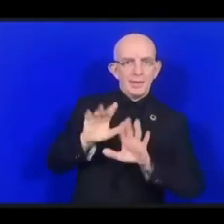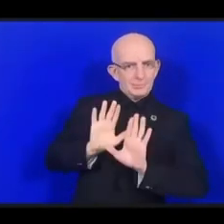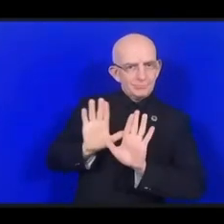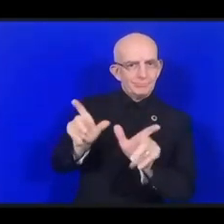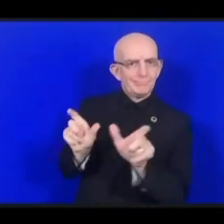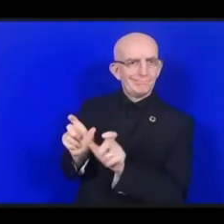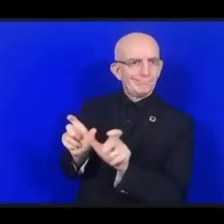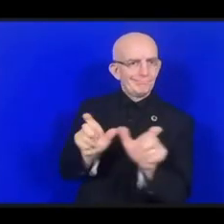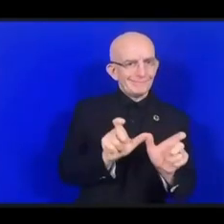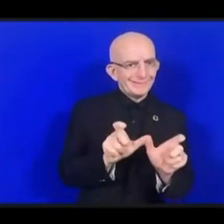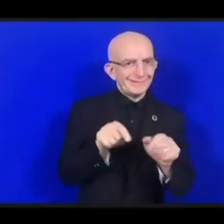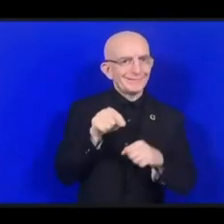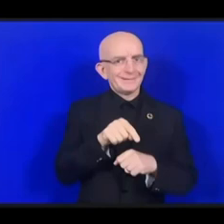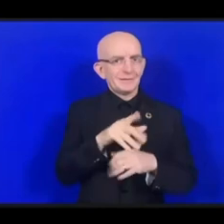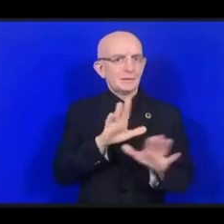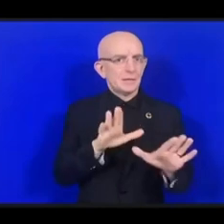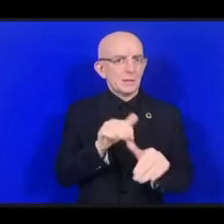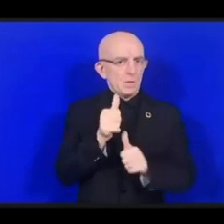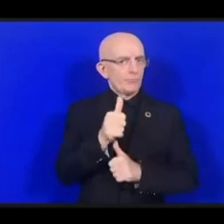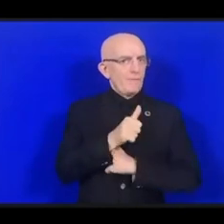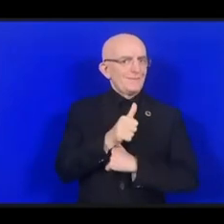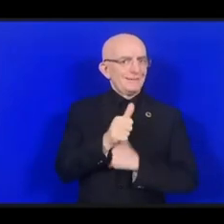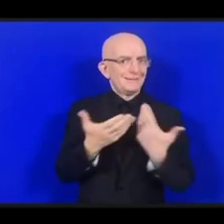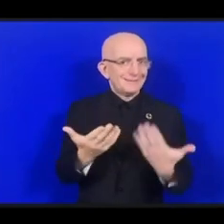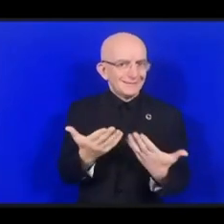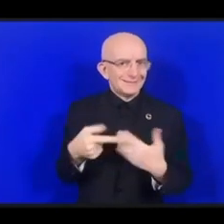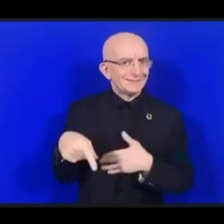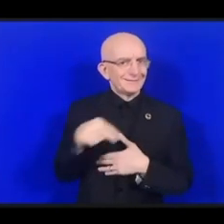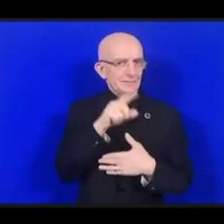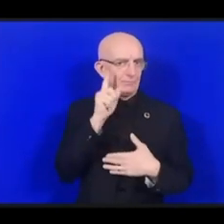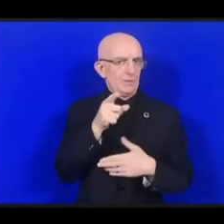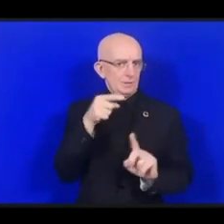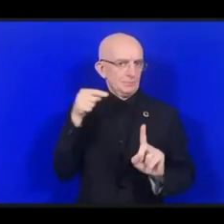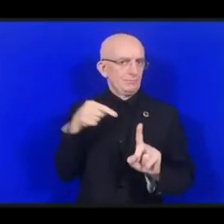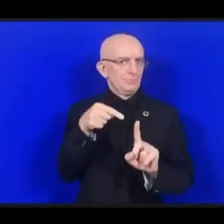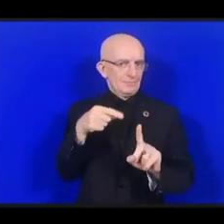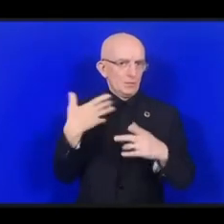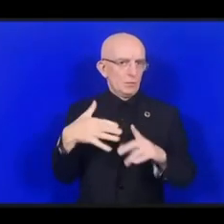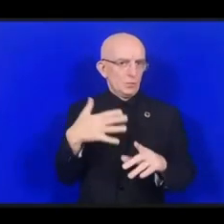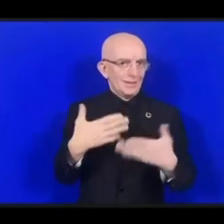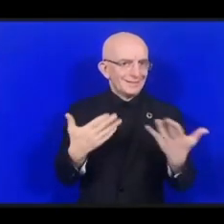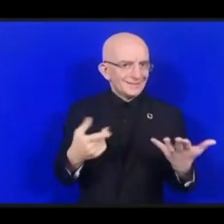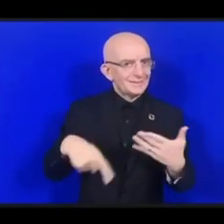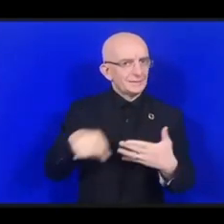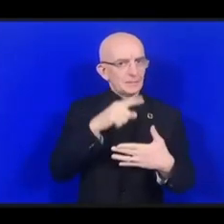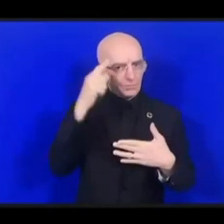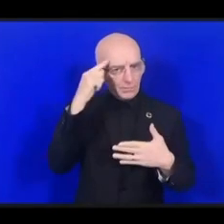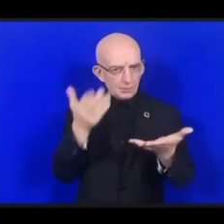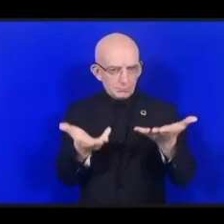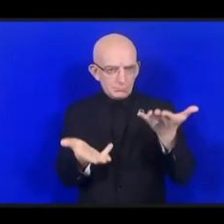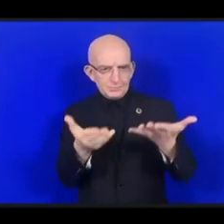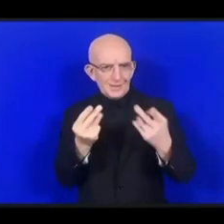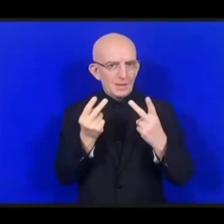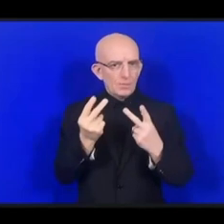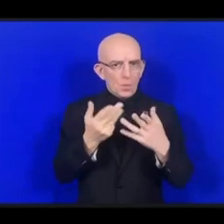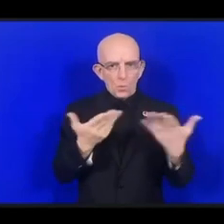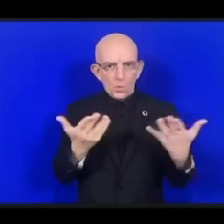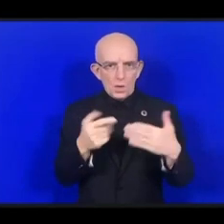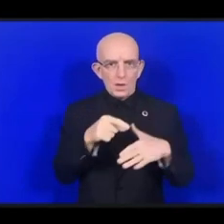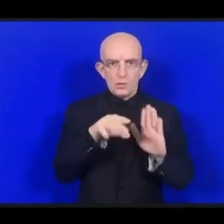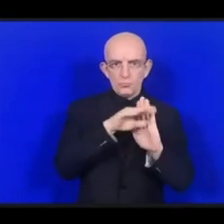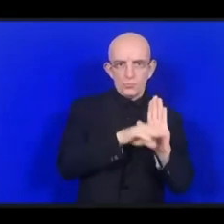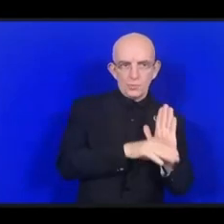الضروري ان نحقق التوازن ما بين التنظيم و الاثر